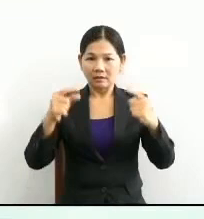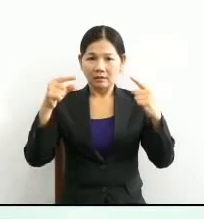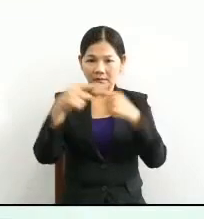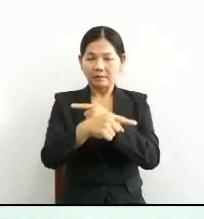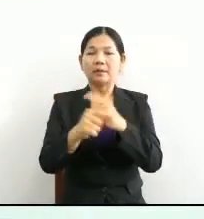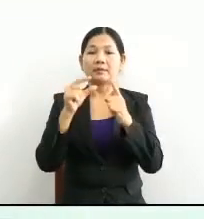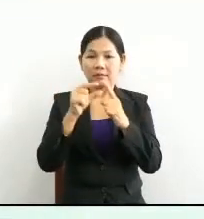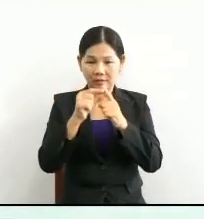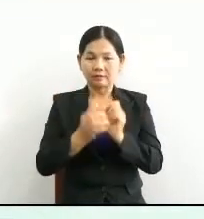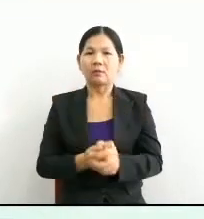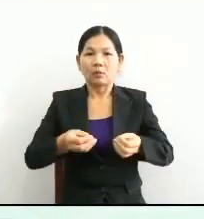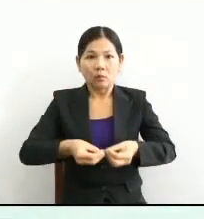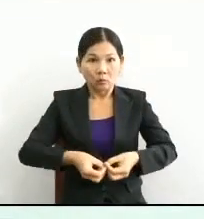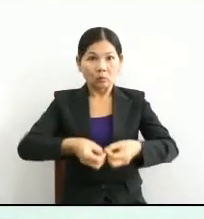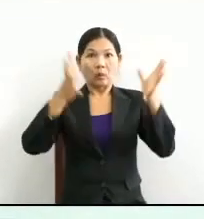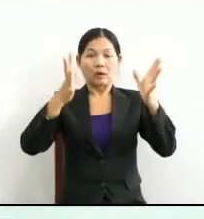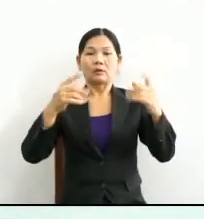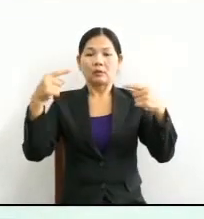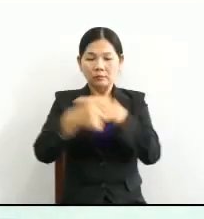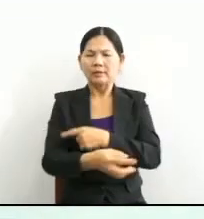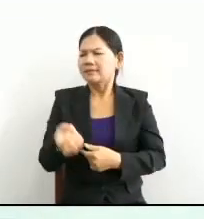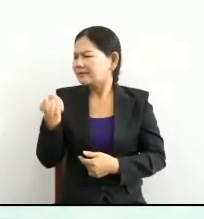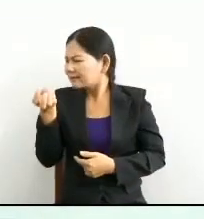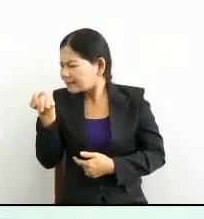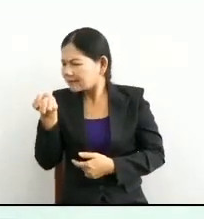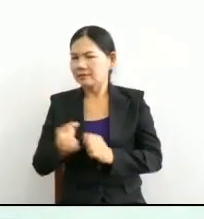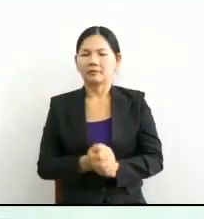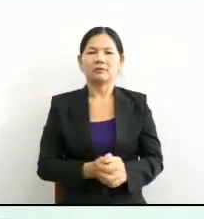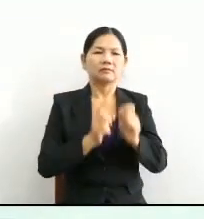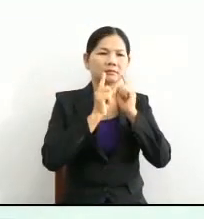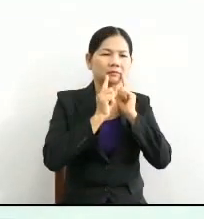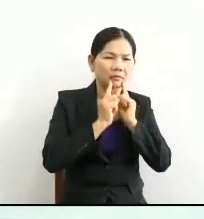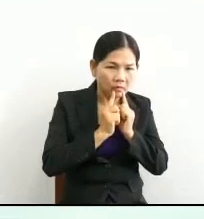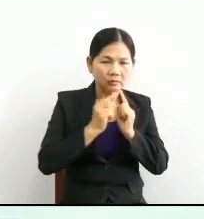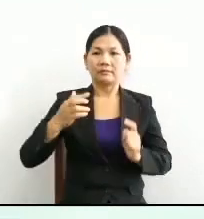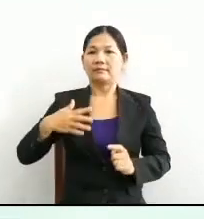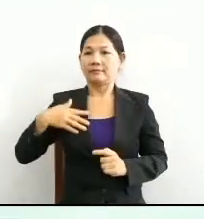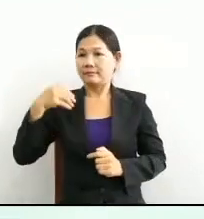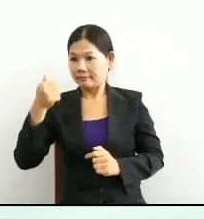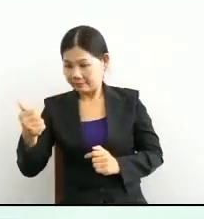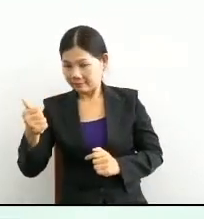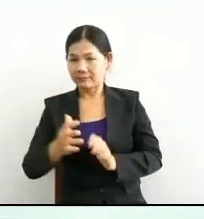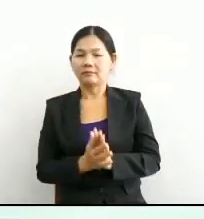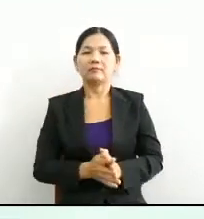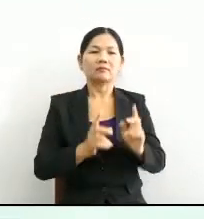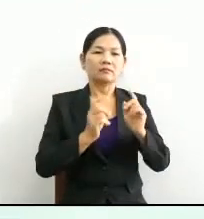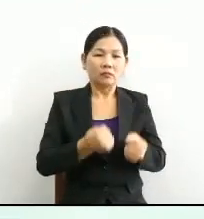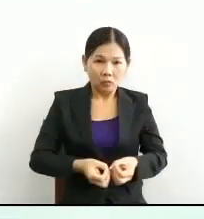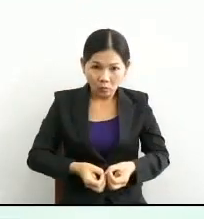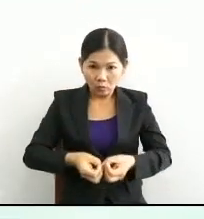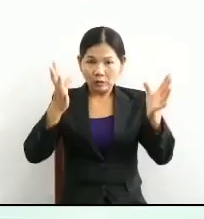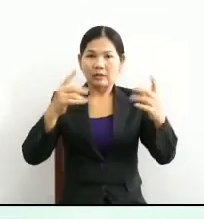sạp chán tôi nâng tịch tốt tôi nâng sọc ăn cho mùi nẹ cừu